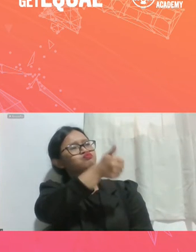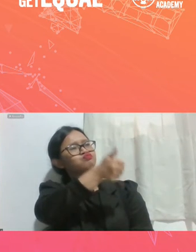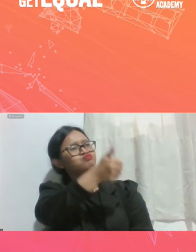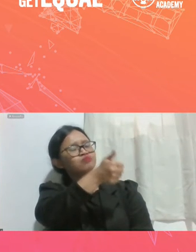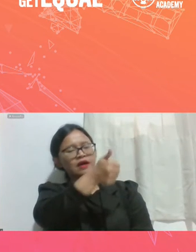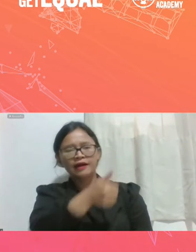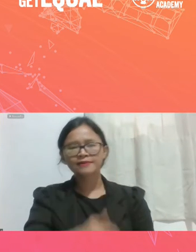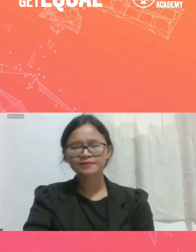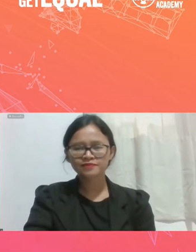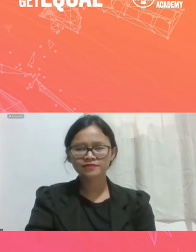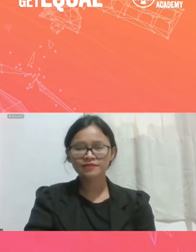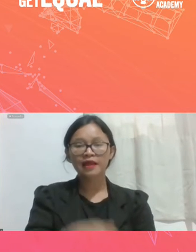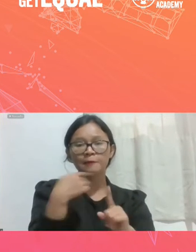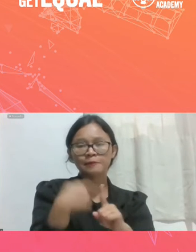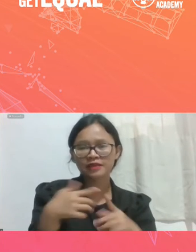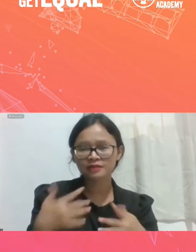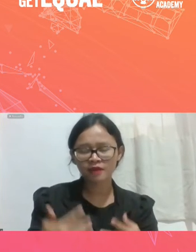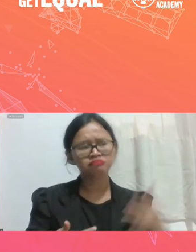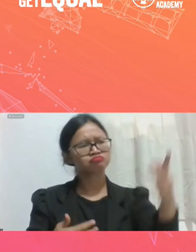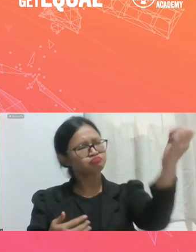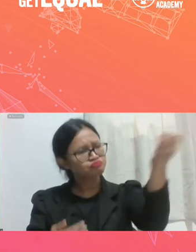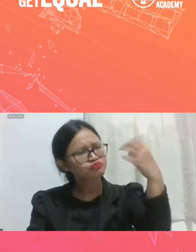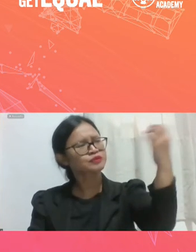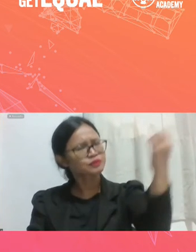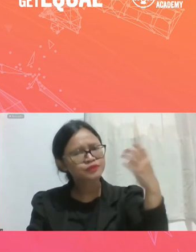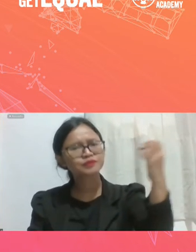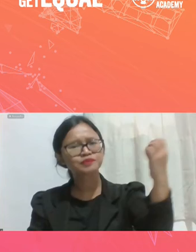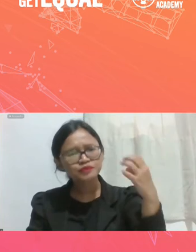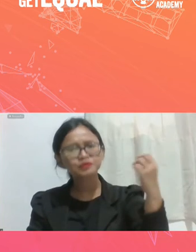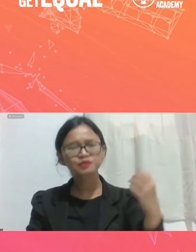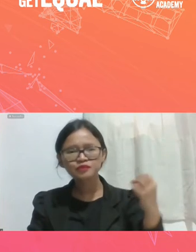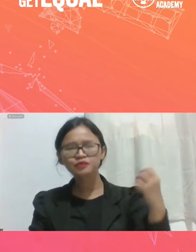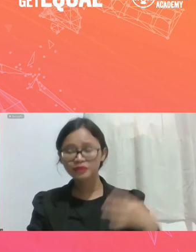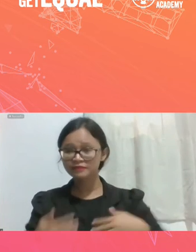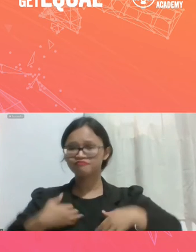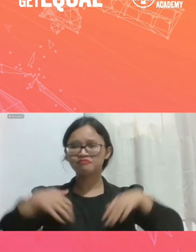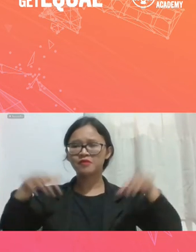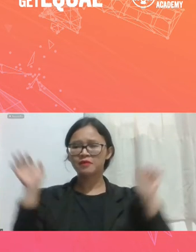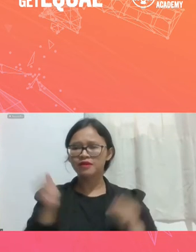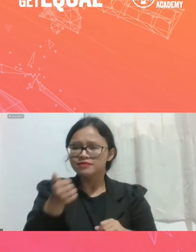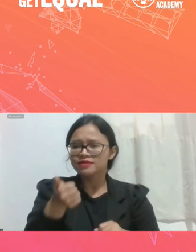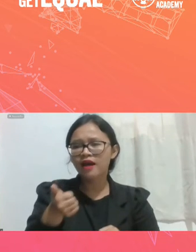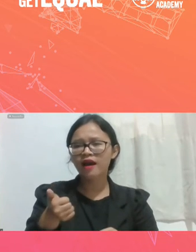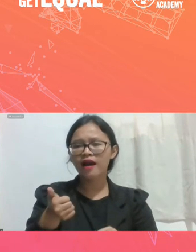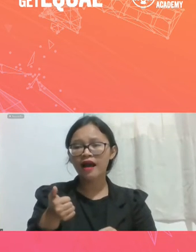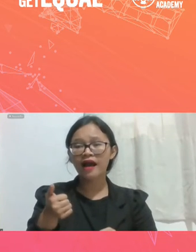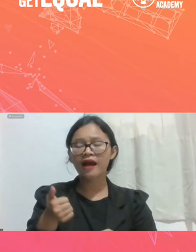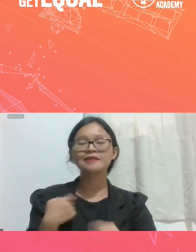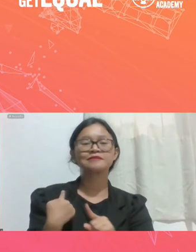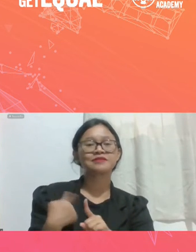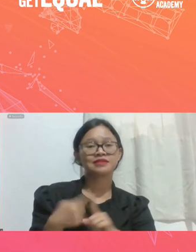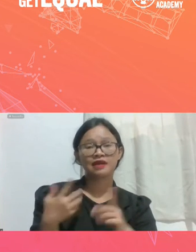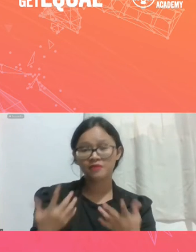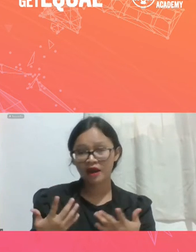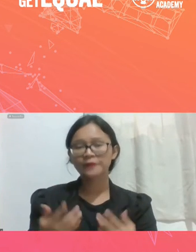dan mengumumkakannya dengan bebas, begitu ya. Dan saya tahu betul